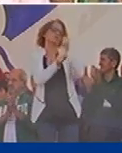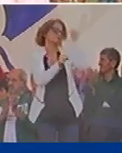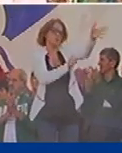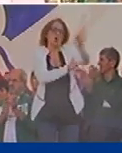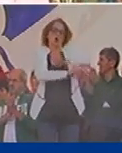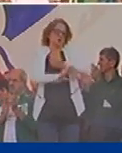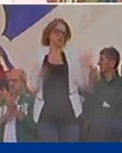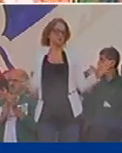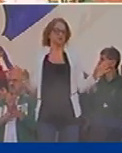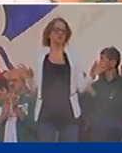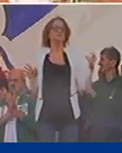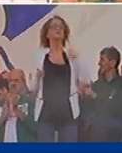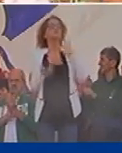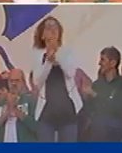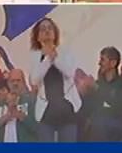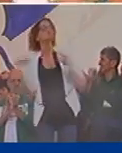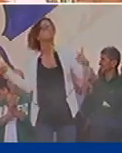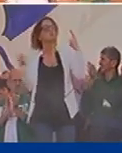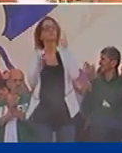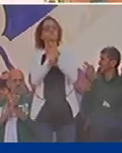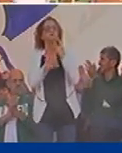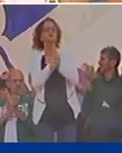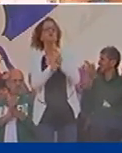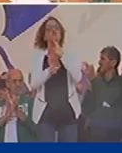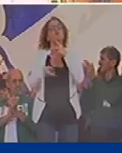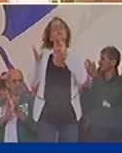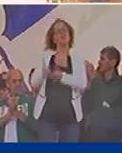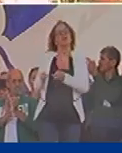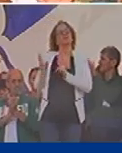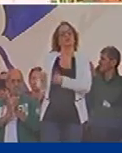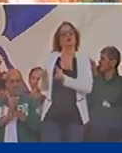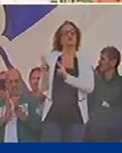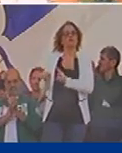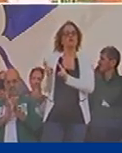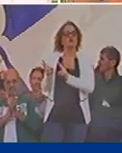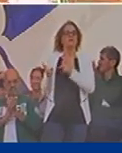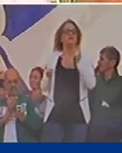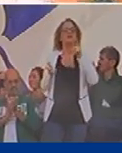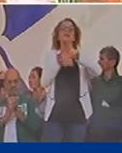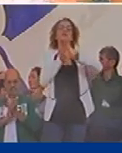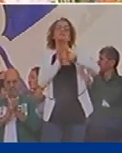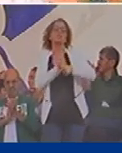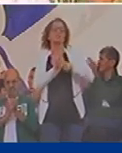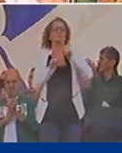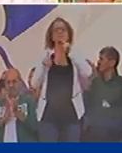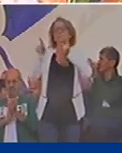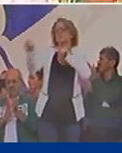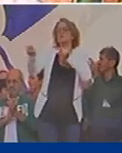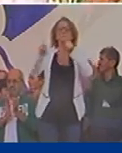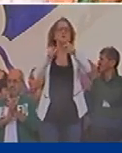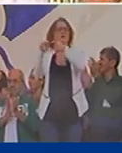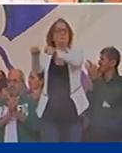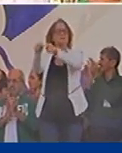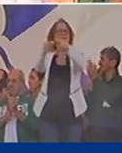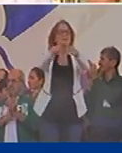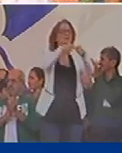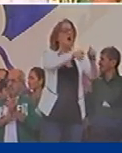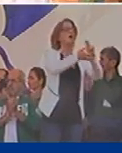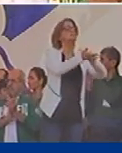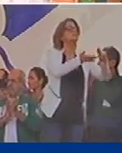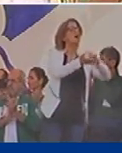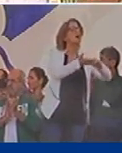mi riguarda, non abbiamo bisogno di chiaccheroni che passano il loro tempo a fare le pulci al loro segretario di